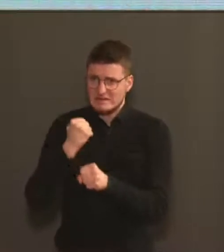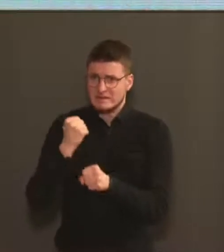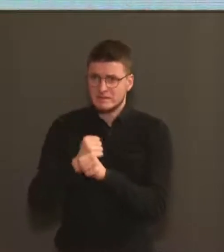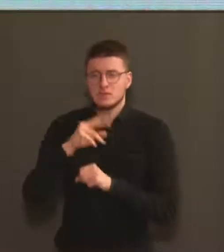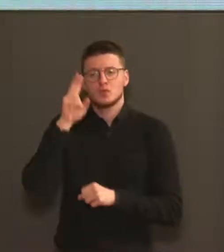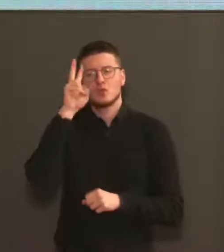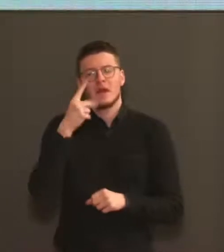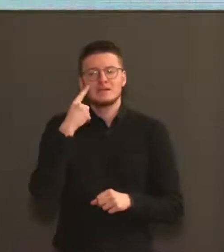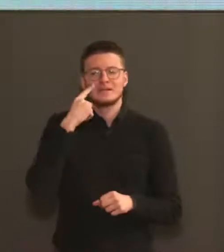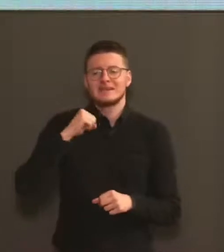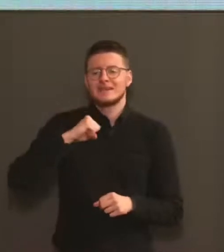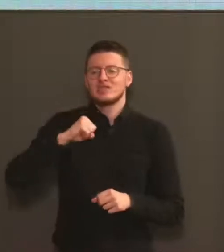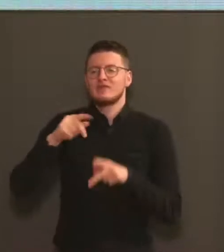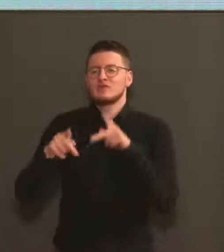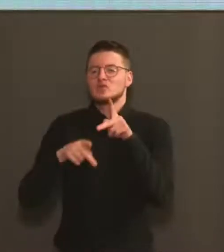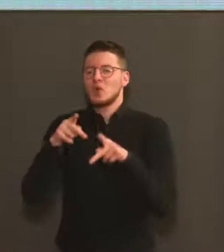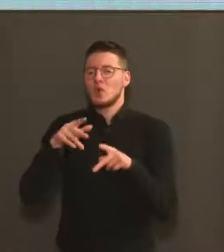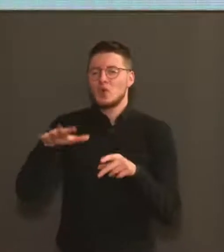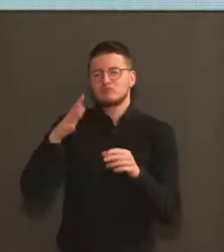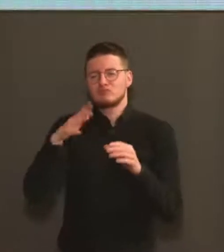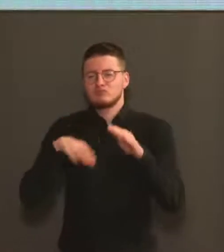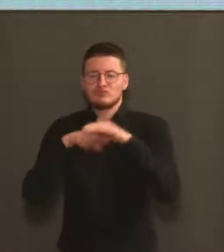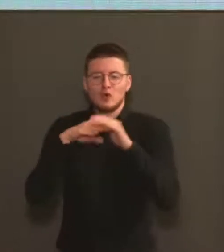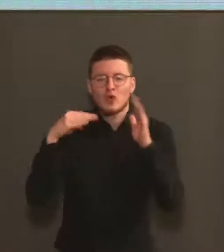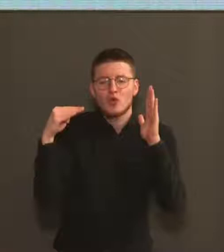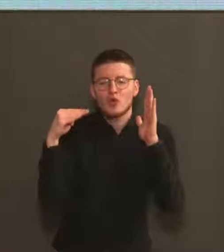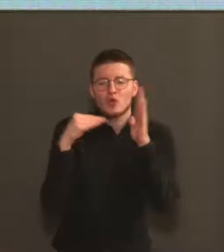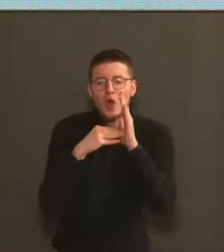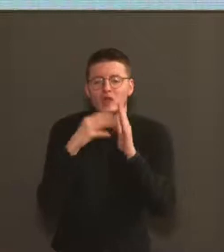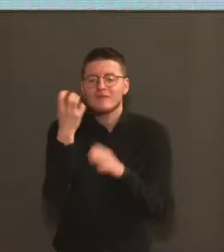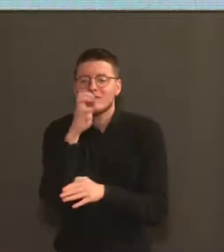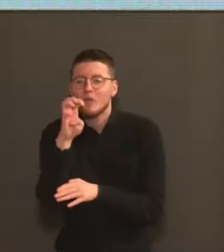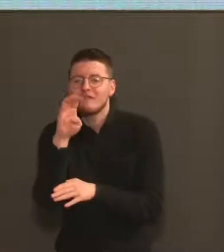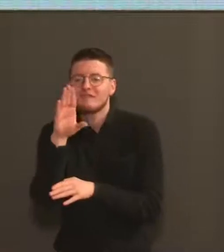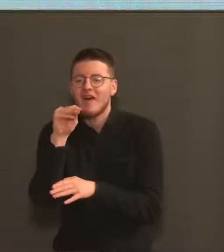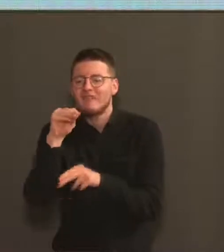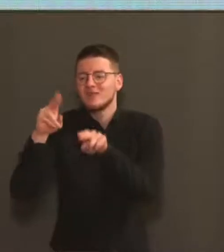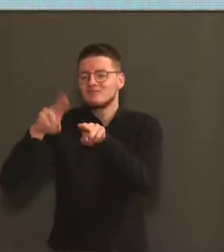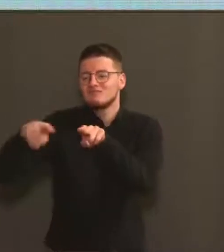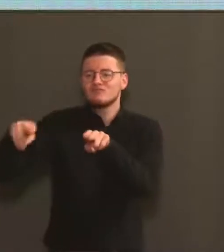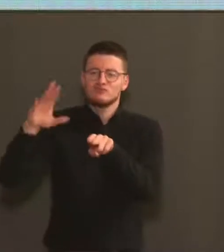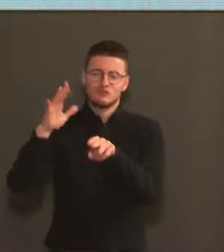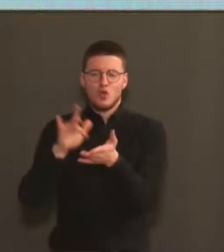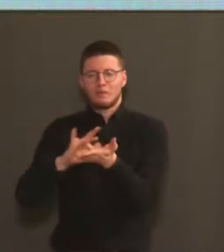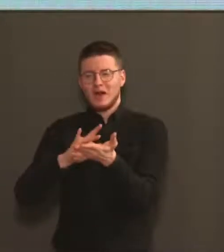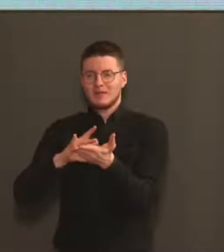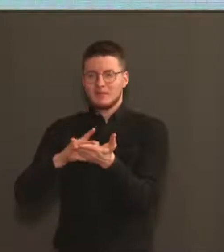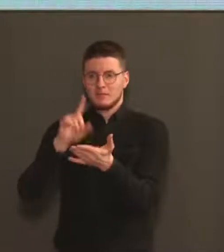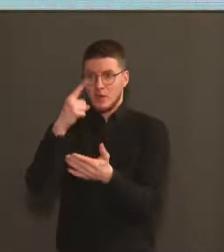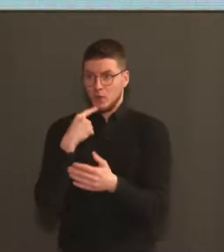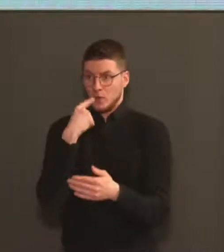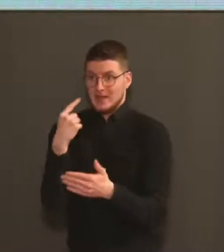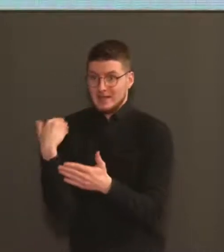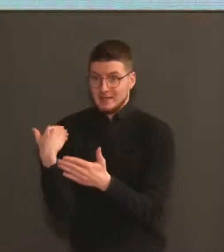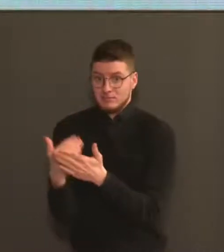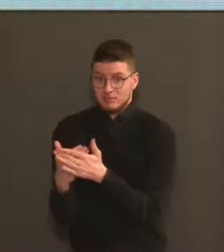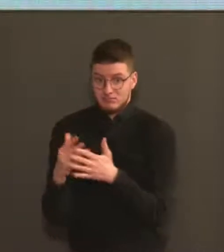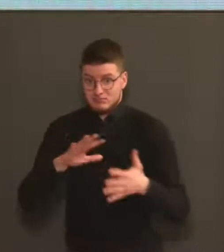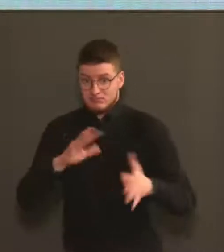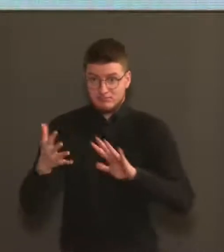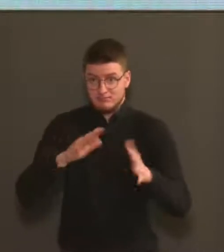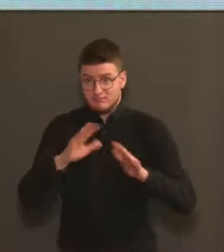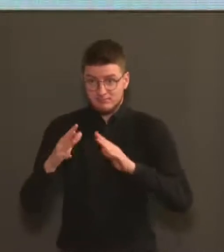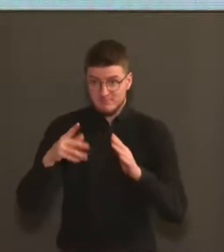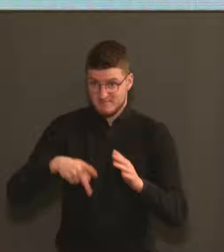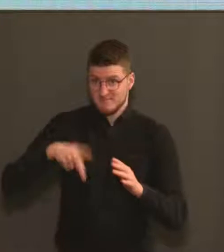op intensieve zorgen zo'n 1450 patiënten, terwijl dat de afgelopen week nog steeds blijft schommelen op een veel hoger